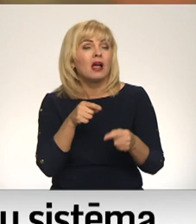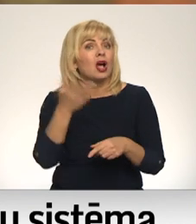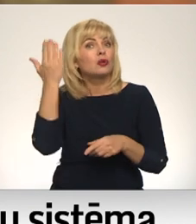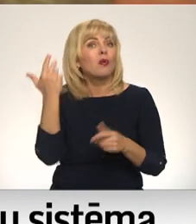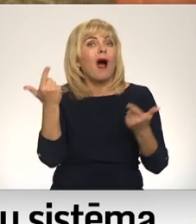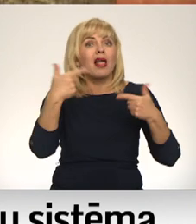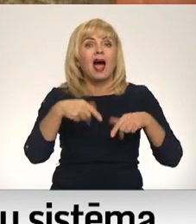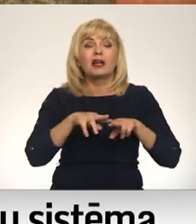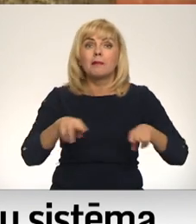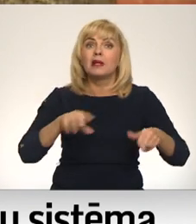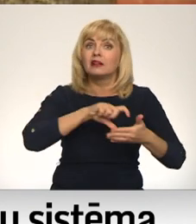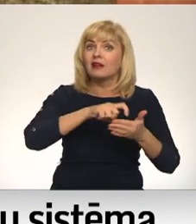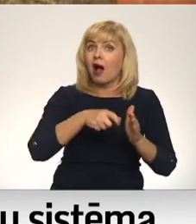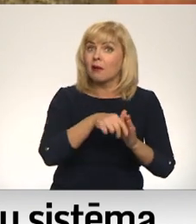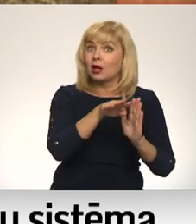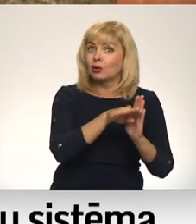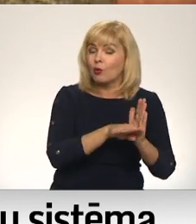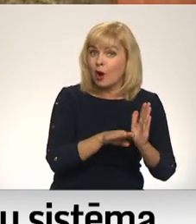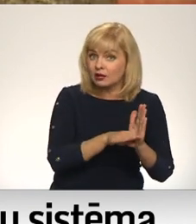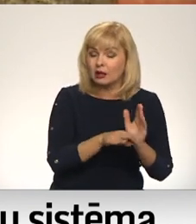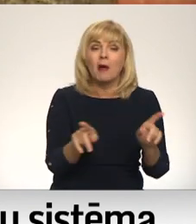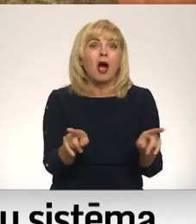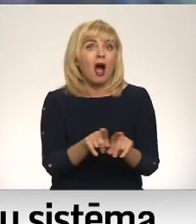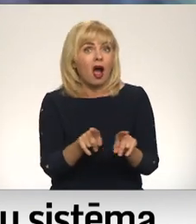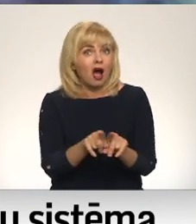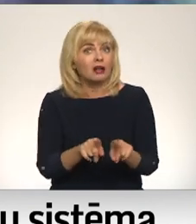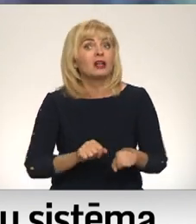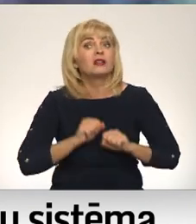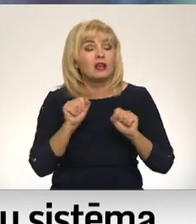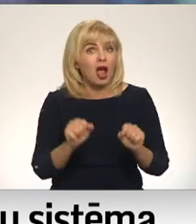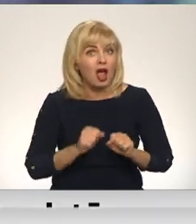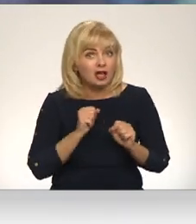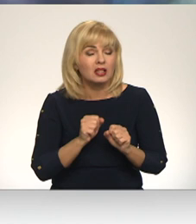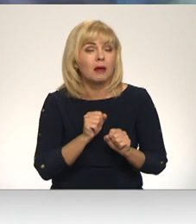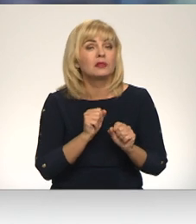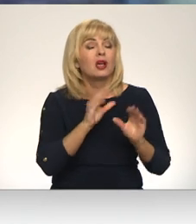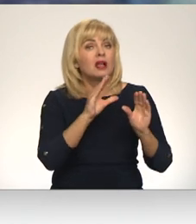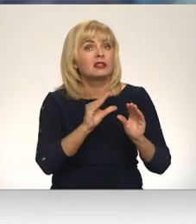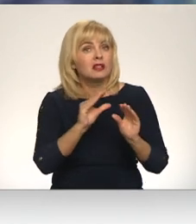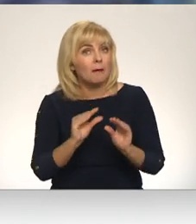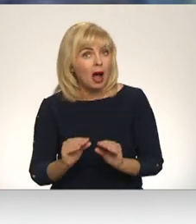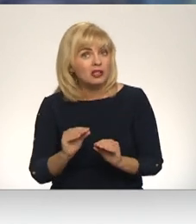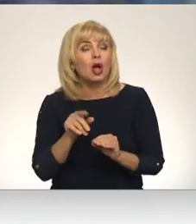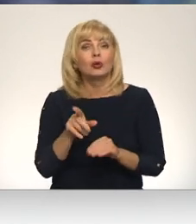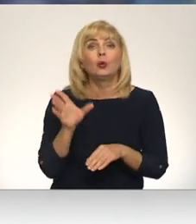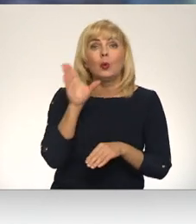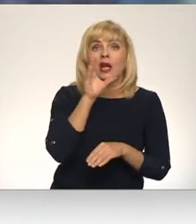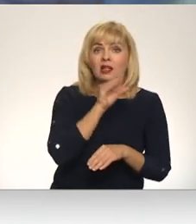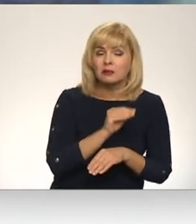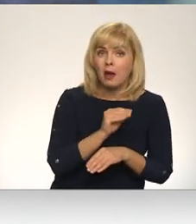laika ministru kabineta noteikumiem. Nu, mēs arī centāmies samazināt visus